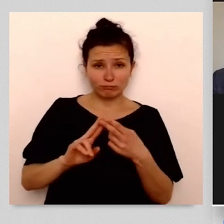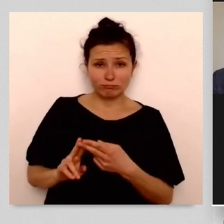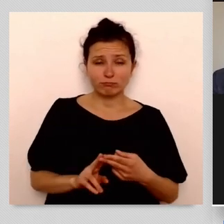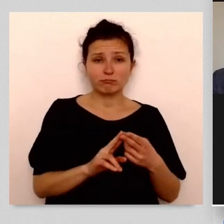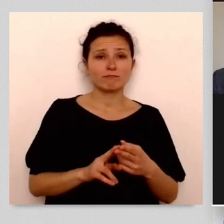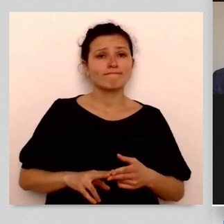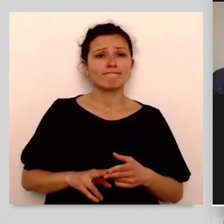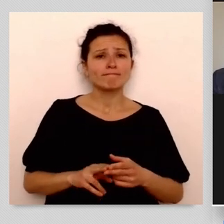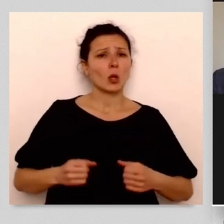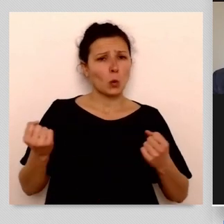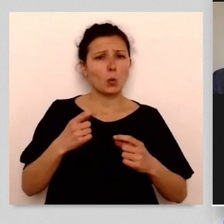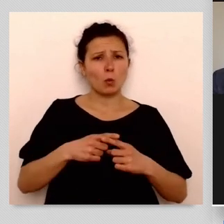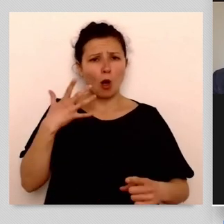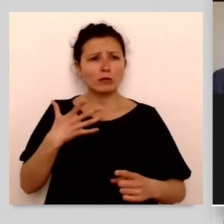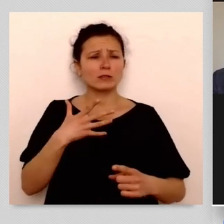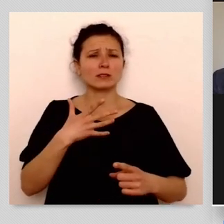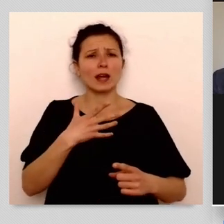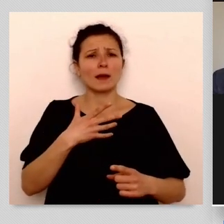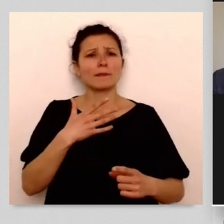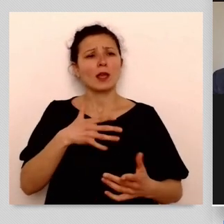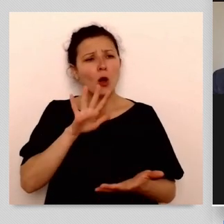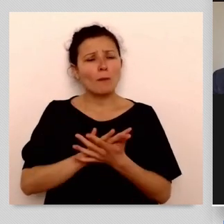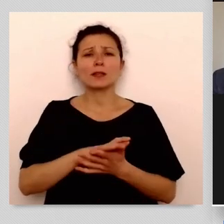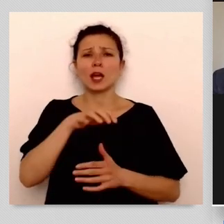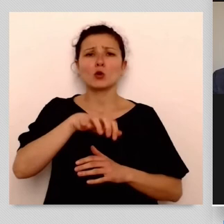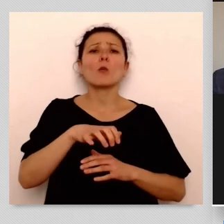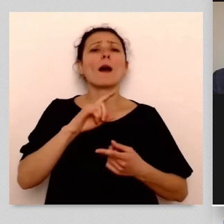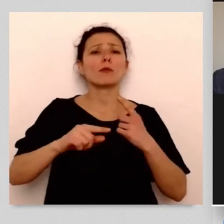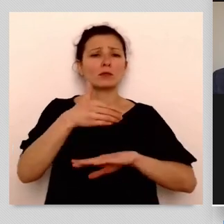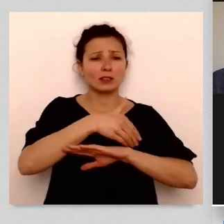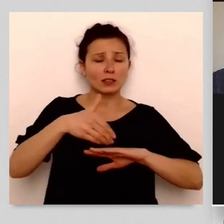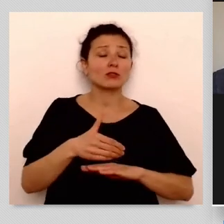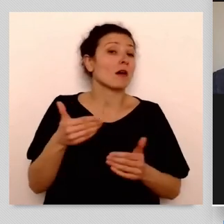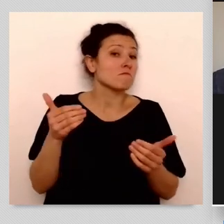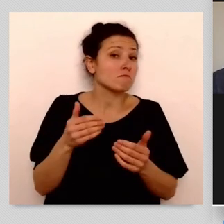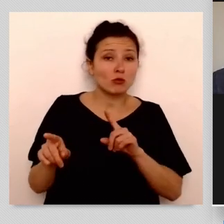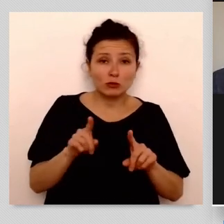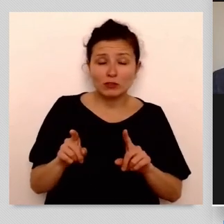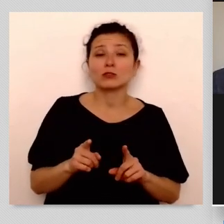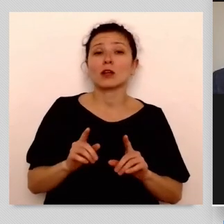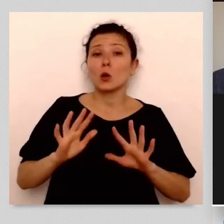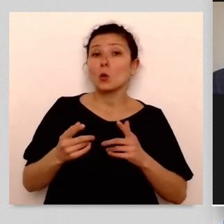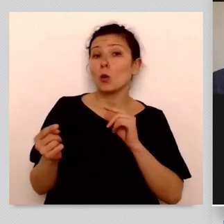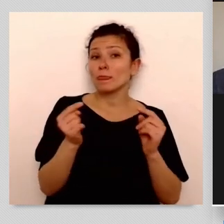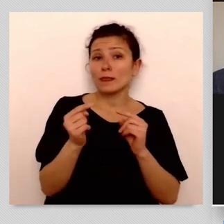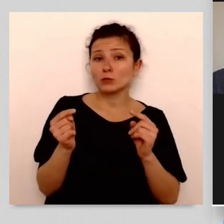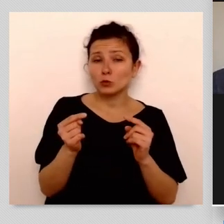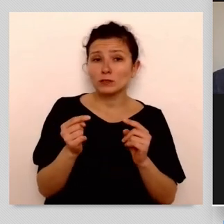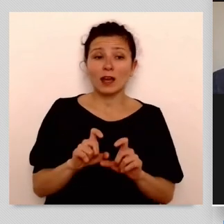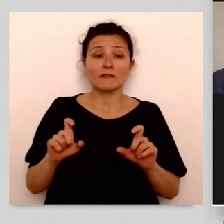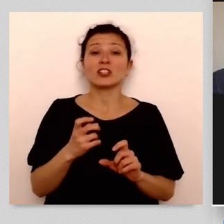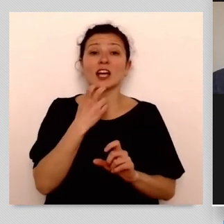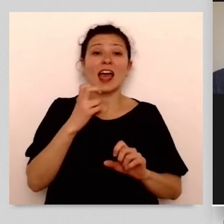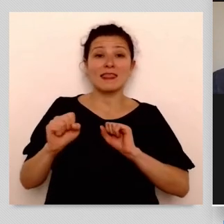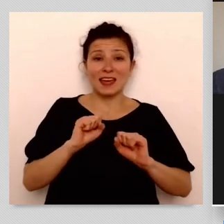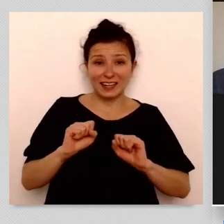twarde stanowisko w polityce zagranicznej w tym obszarze może na przykład oznaczać to, że być może dyskusja w czasie, kiedy ceny energii elektrycznej